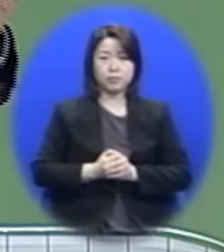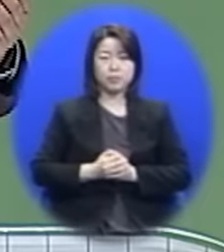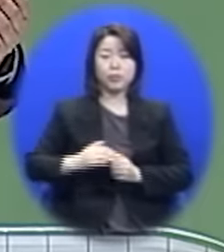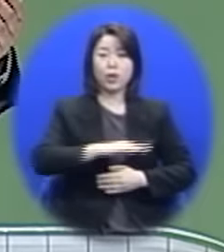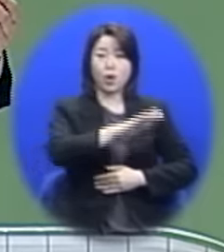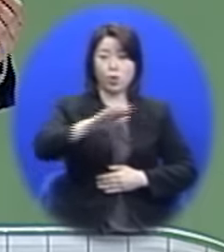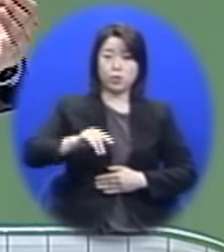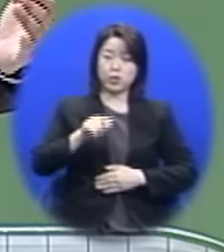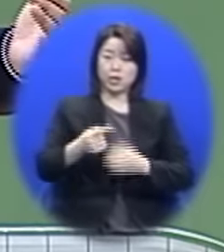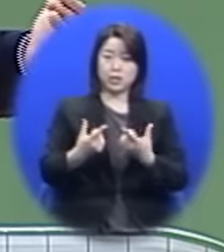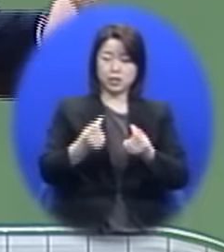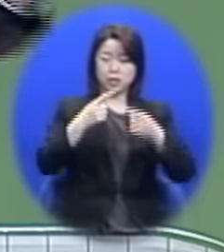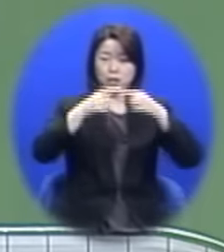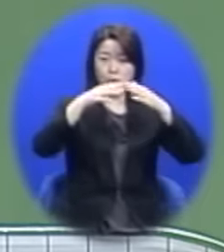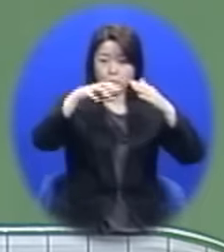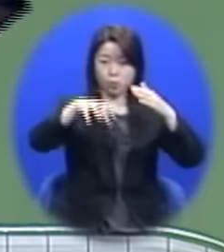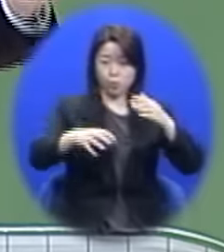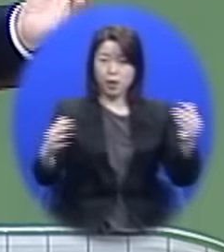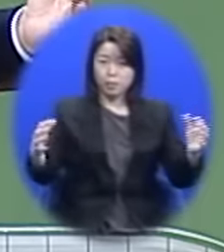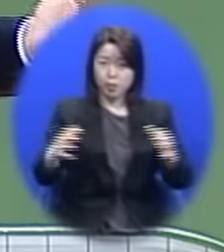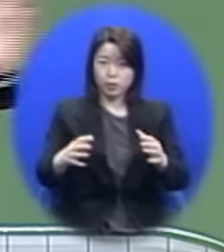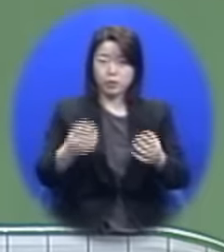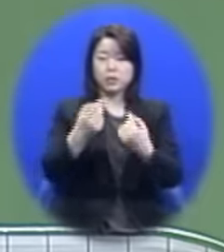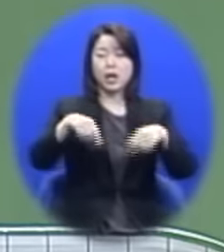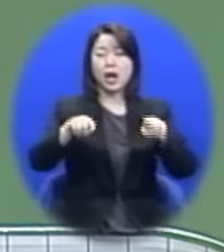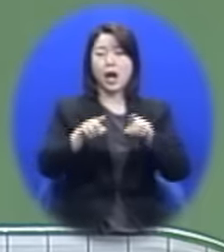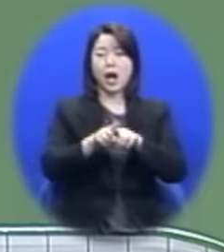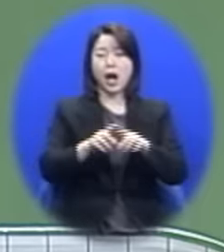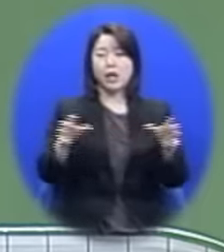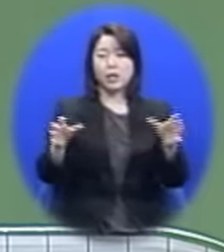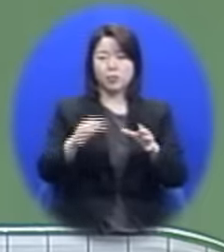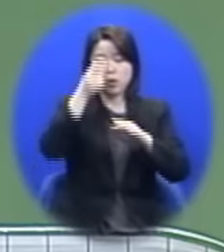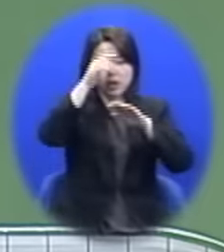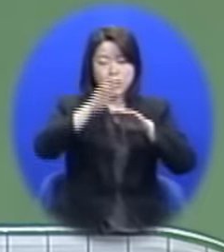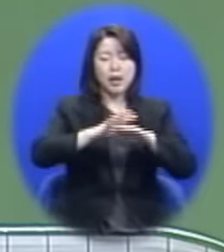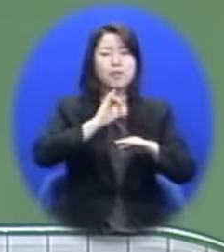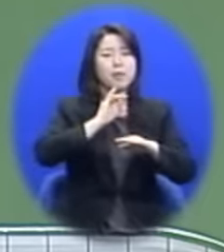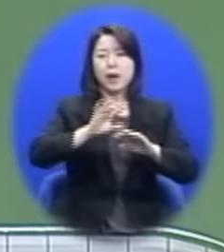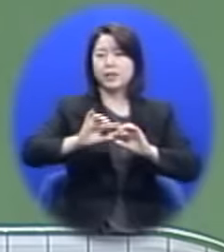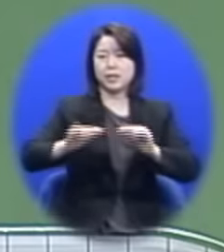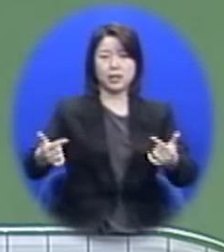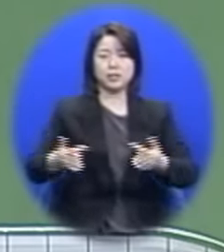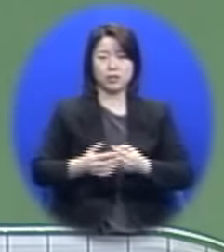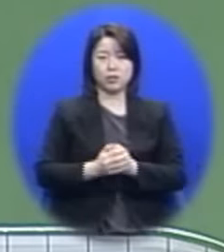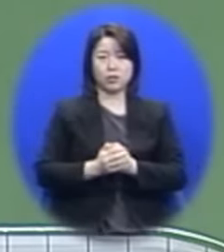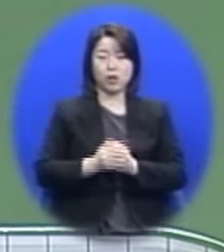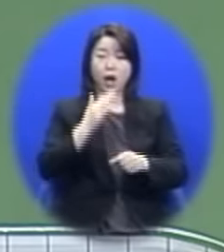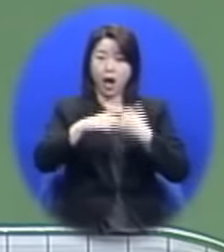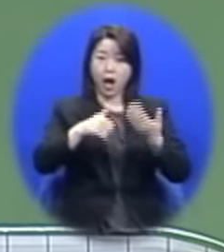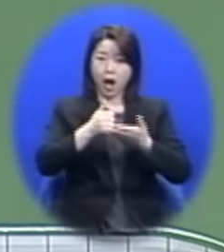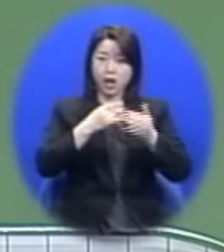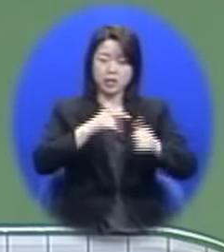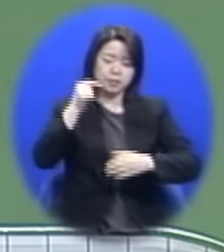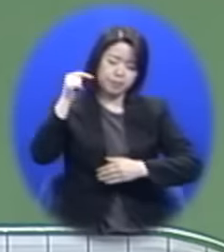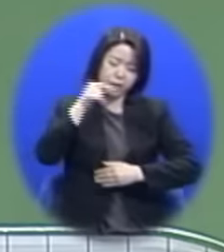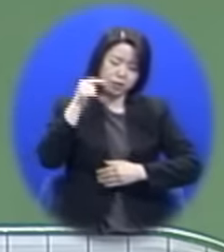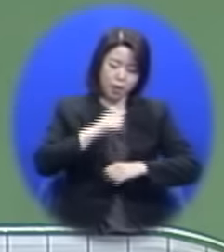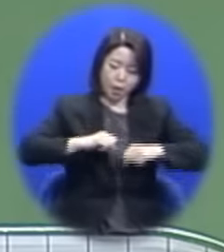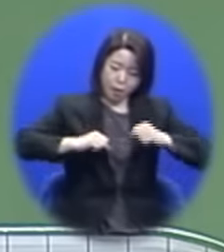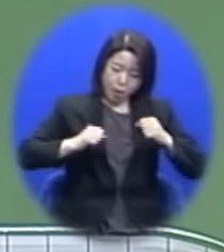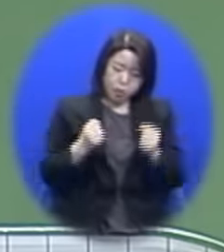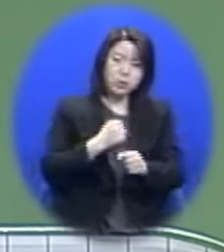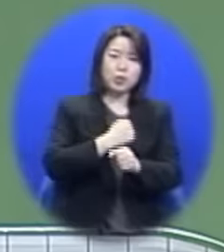우리가 이렇게 교회에 모인 것은 함께 모여서 예배 같이 드리자는 것만 아닙니다. 하나님에게 철저히